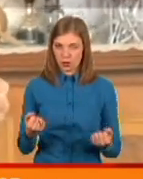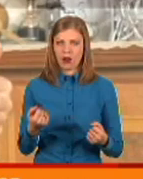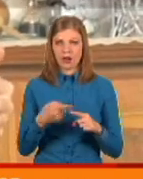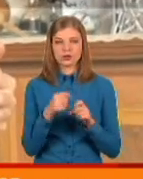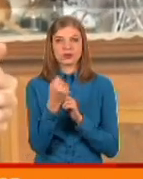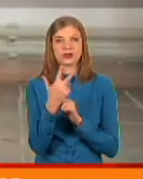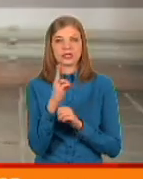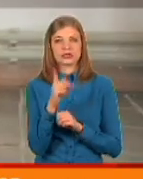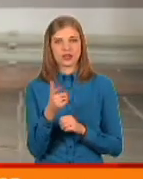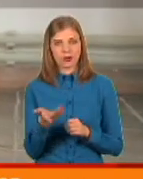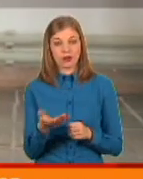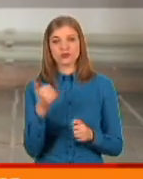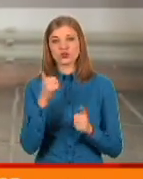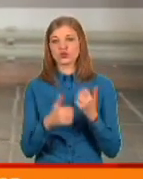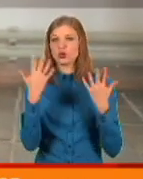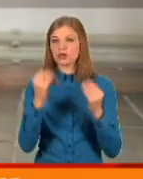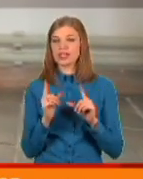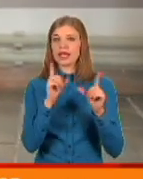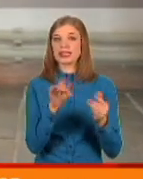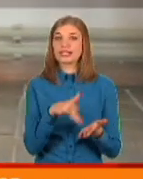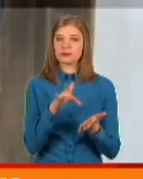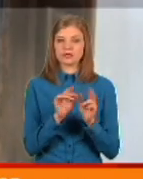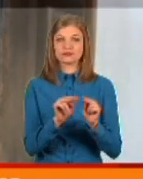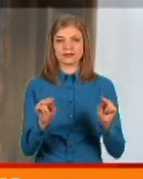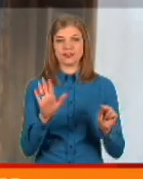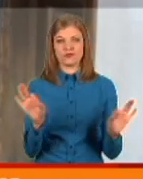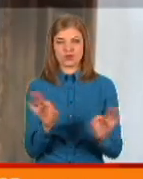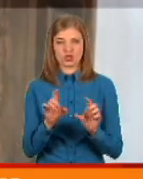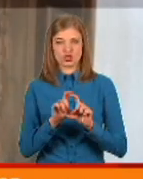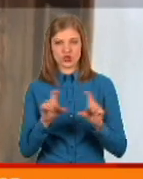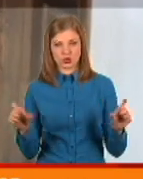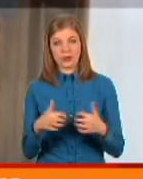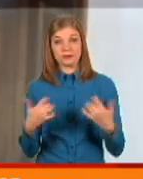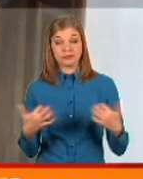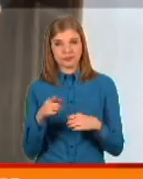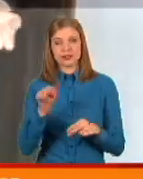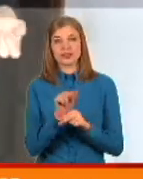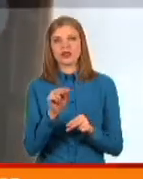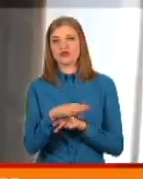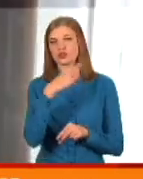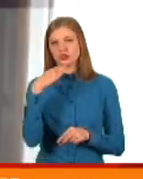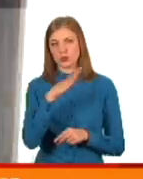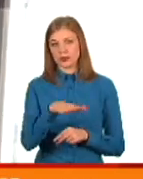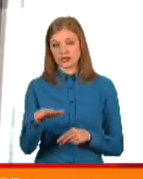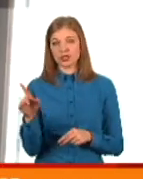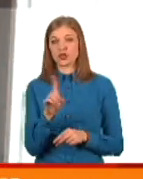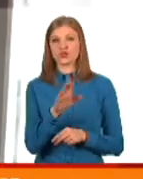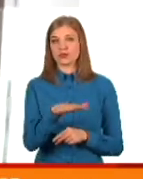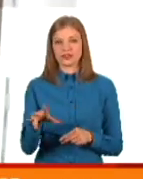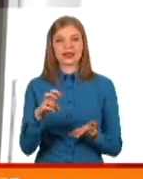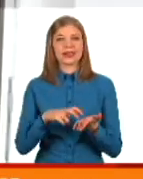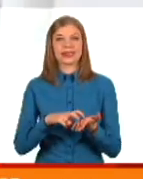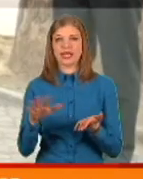це 13 кілограм. Щодня жінка їздить у місто вчителювати музичній школі. Гри на баяні вона навчила сотні дітей. Аби вихованці